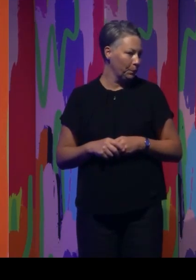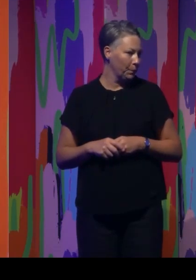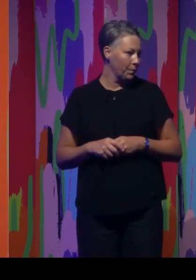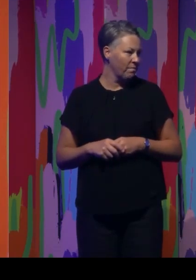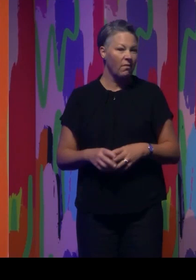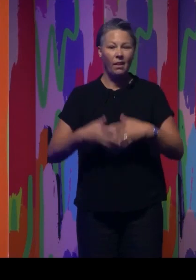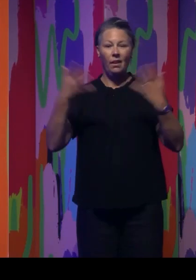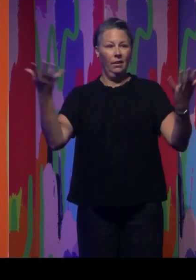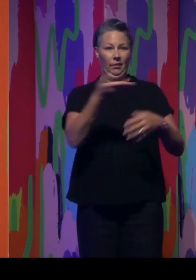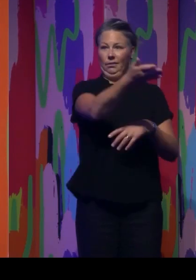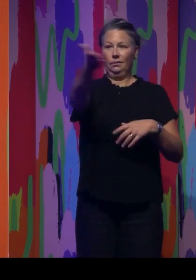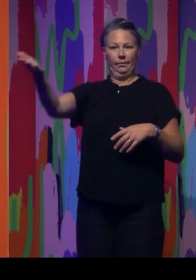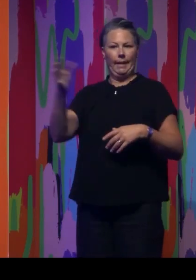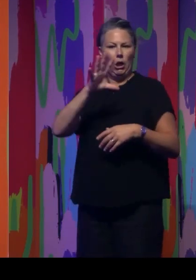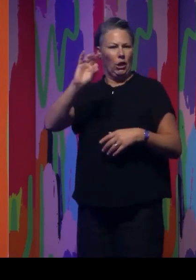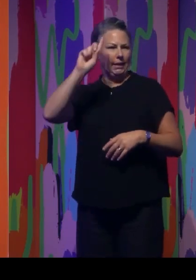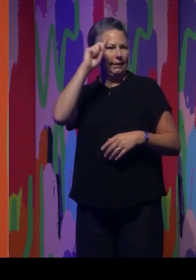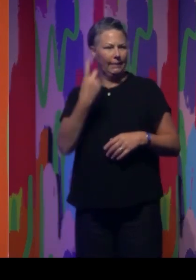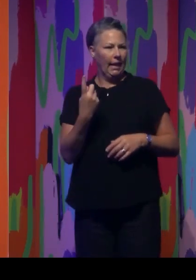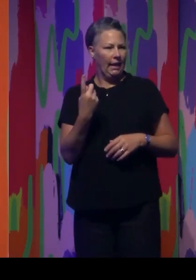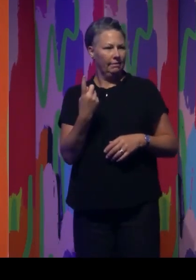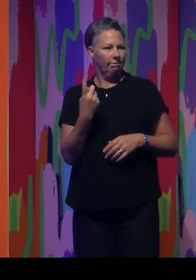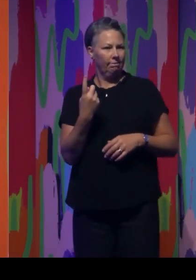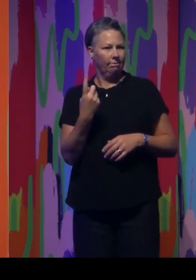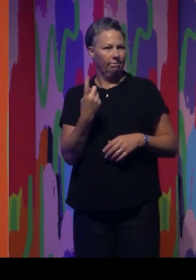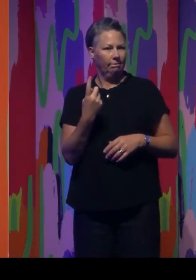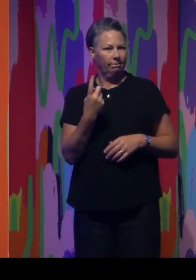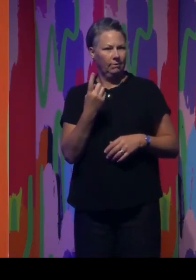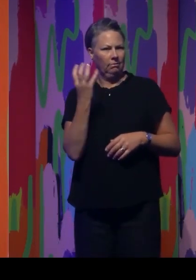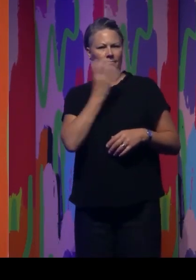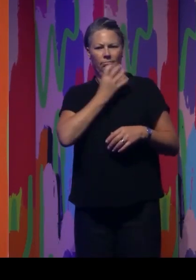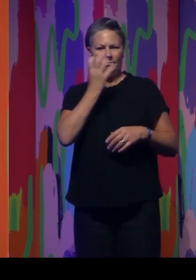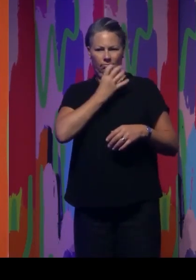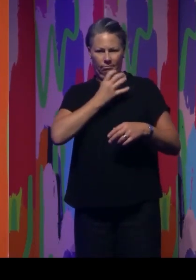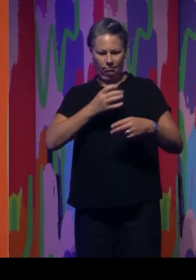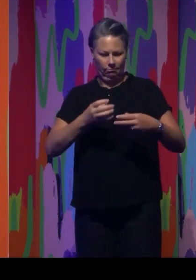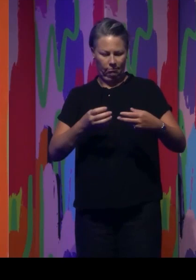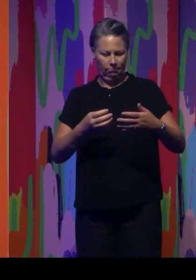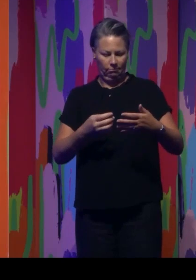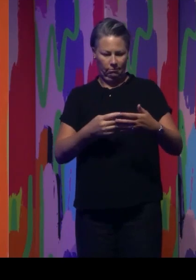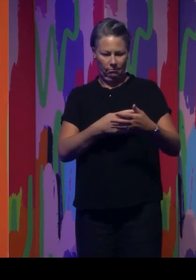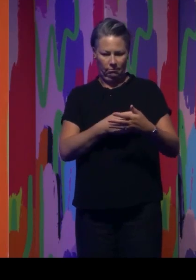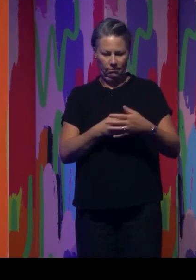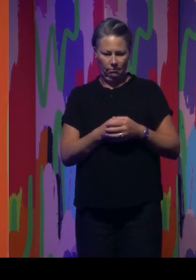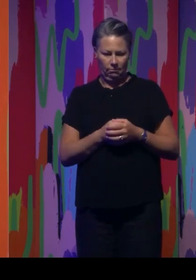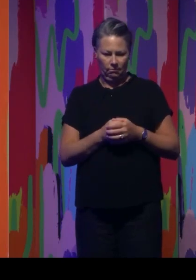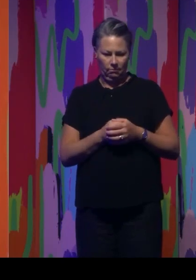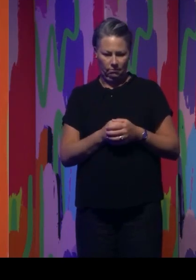the wider community doesn't understand this could be a discrimination over male